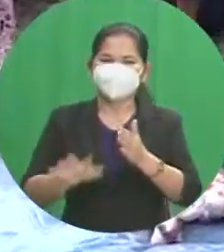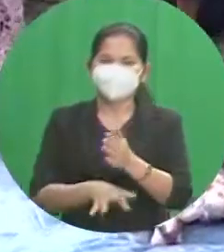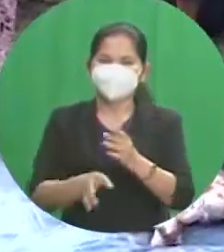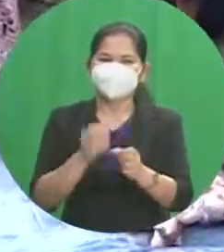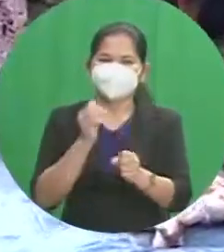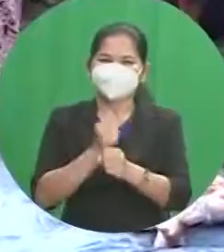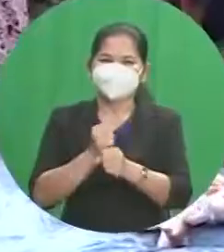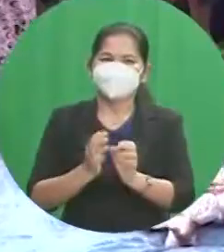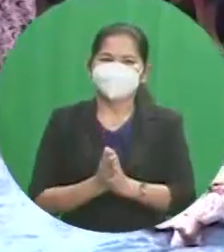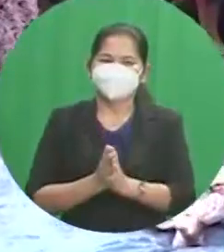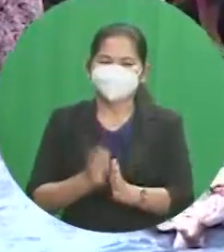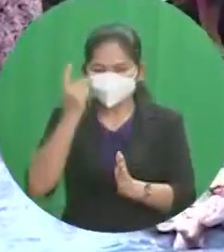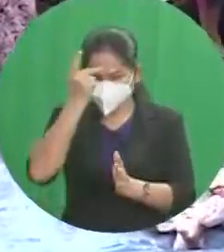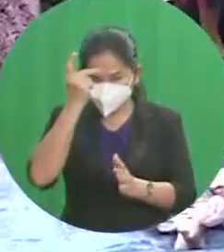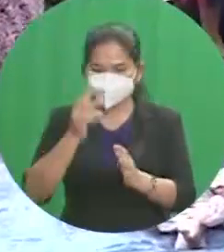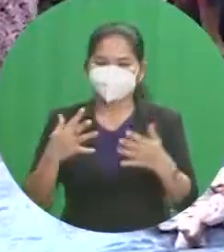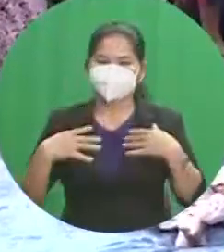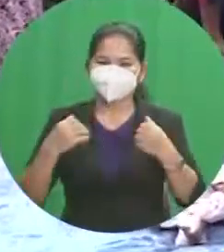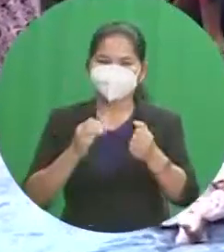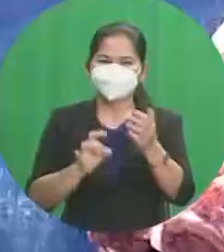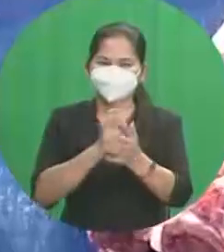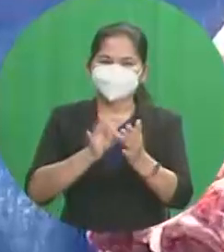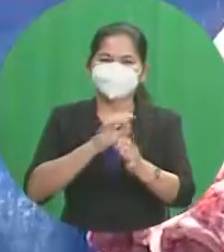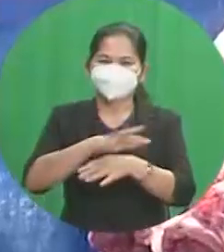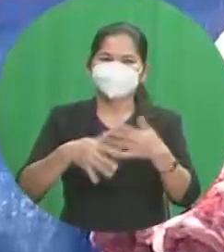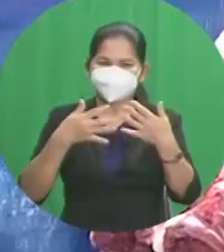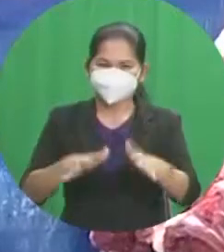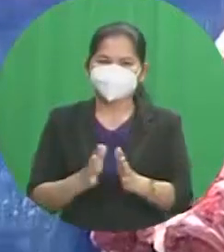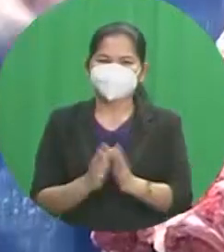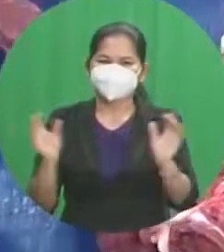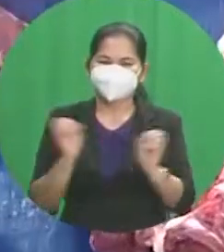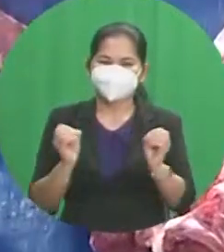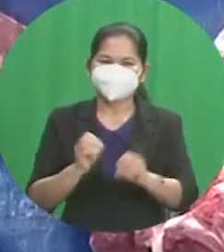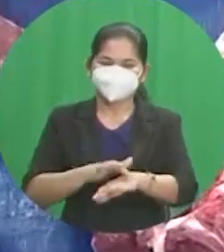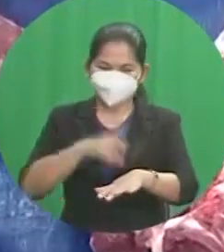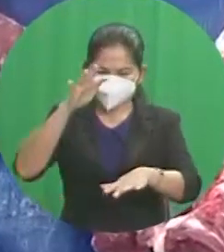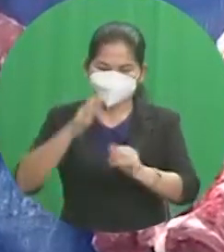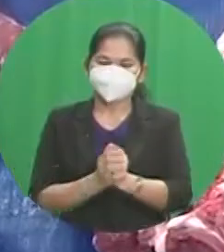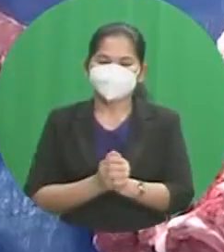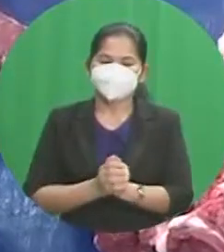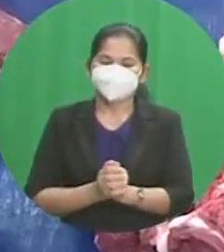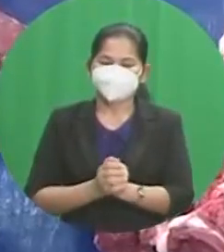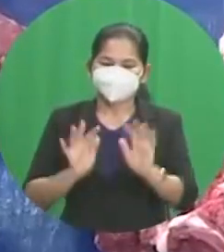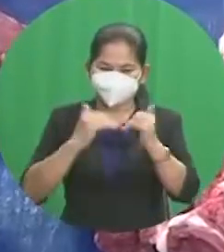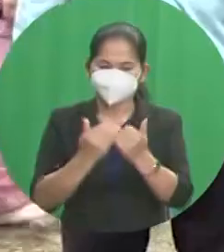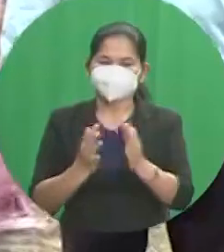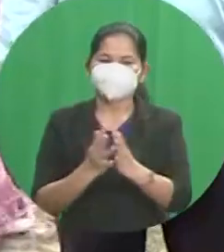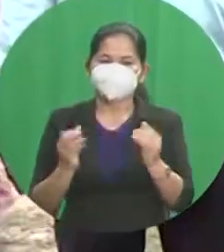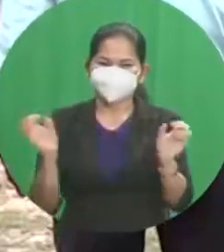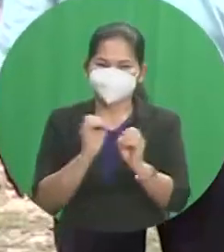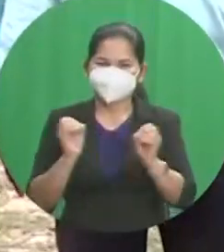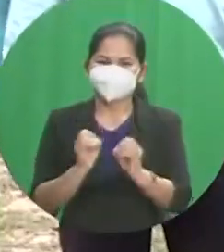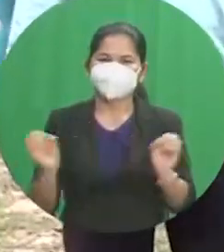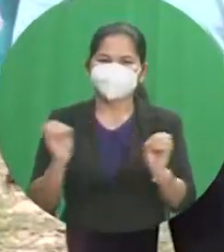បាលកម្ពុជាបានគិតគូរពីសុខទុក្ខរបស់ប្រជាពលរដ្ឋទាំងអស់ដោយមិនប្រកាន់ពណ៌សម្បុរពូជសាសន៍សាសនាឬនិន្នាការ